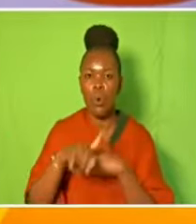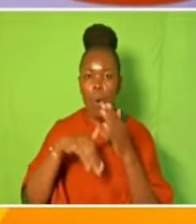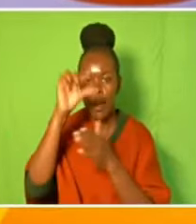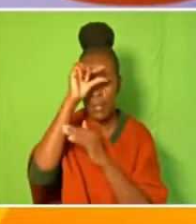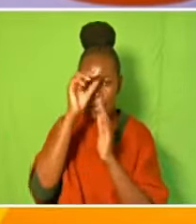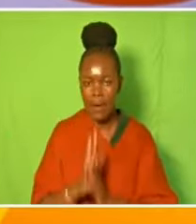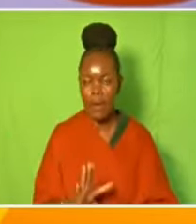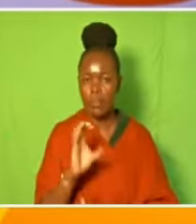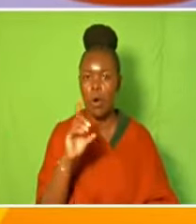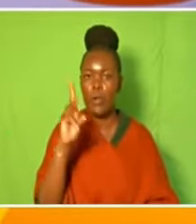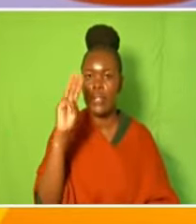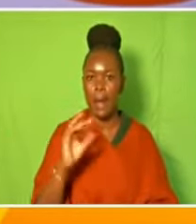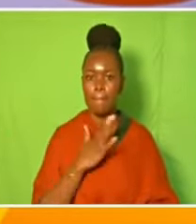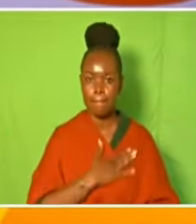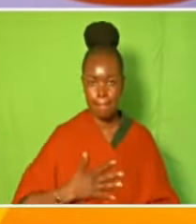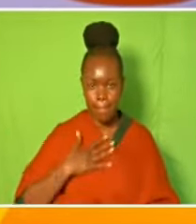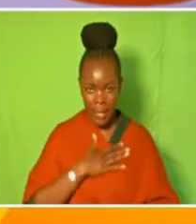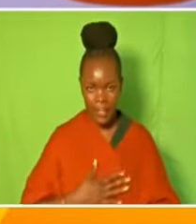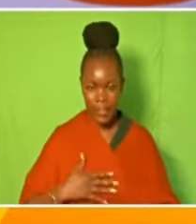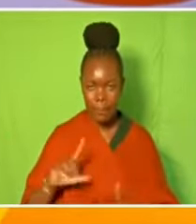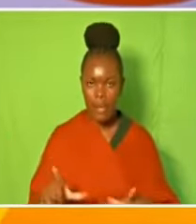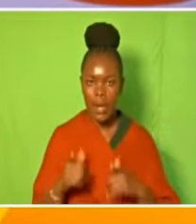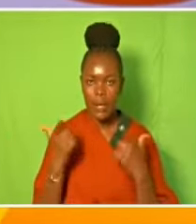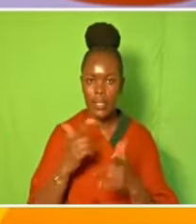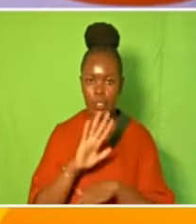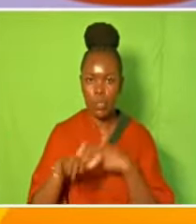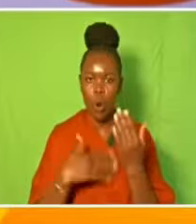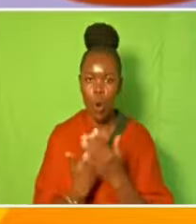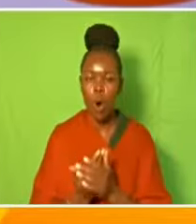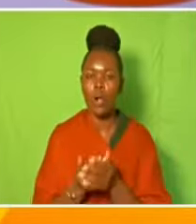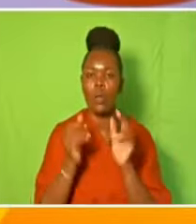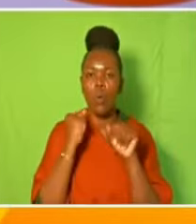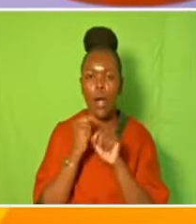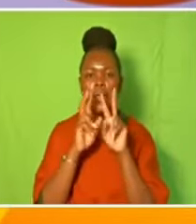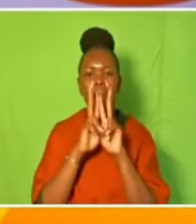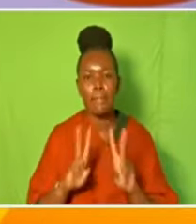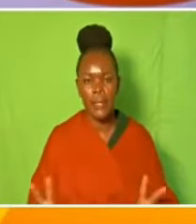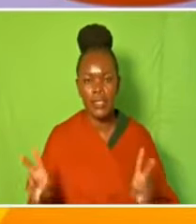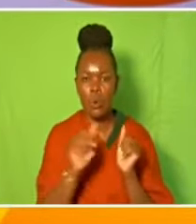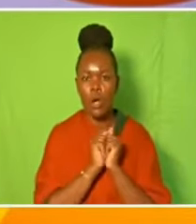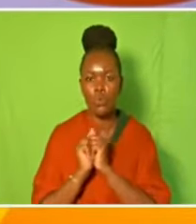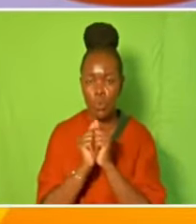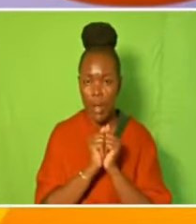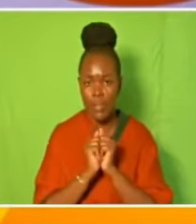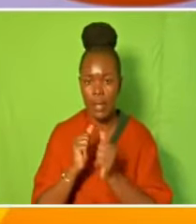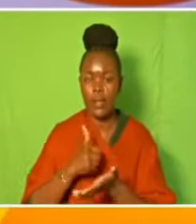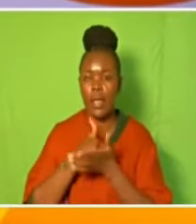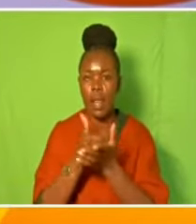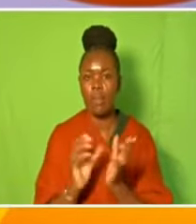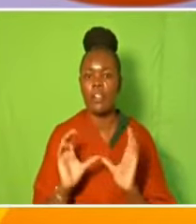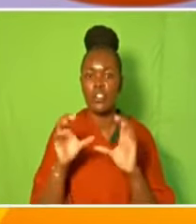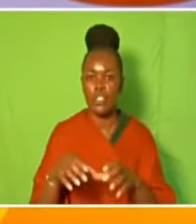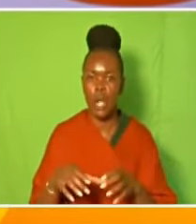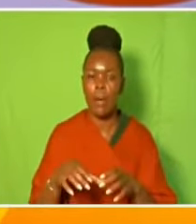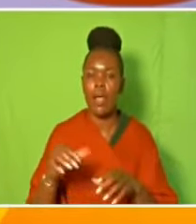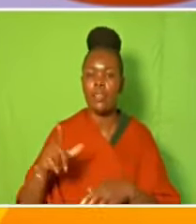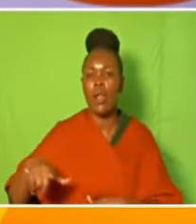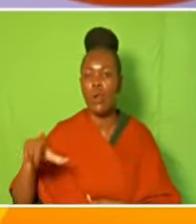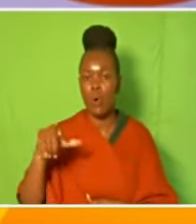ODM, tafadhalini tutoe tofauti zetu tuwasaidie na tusaidie chama yetu